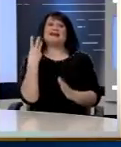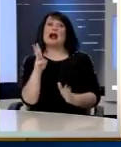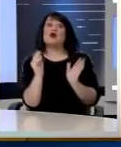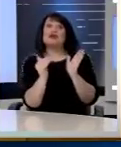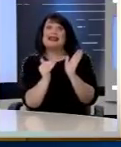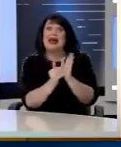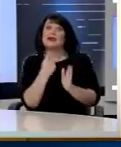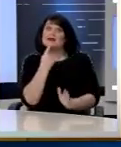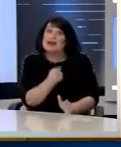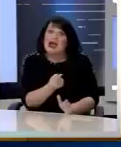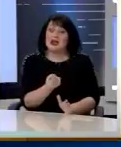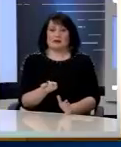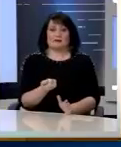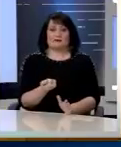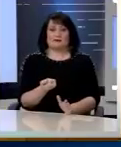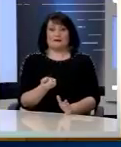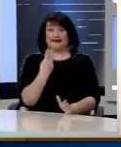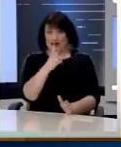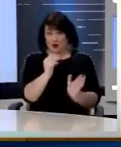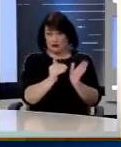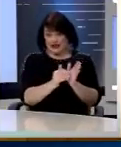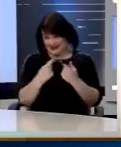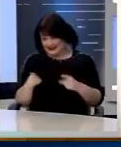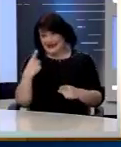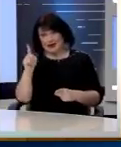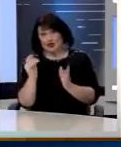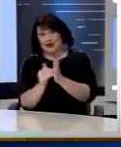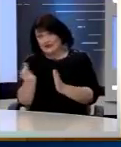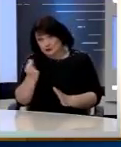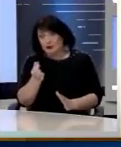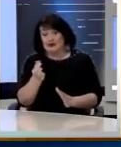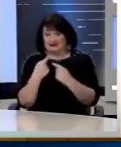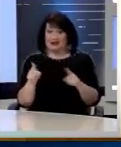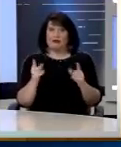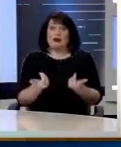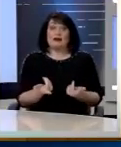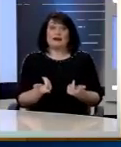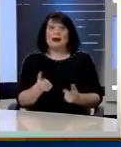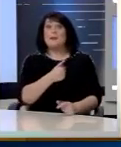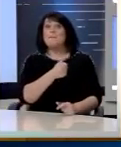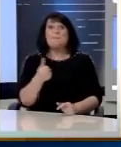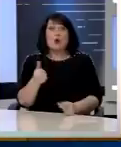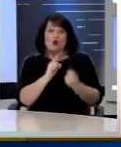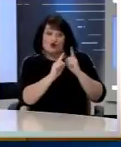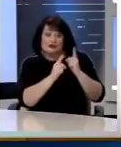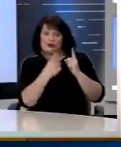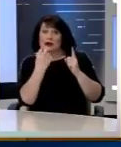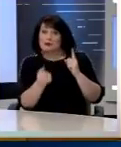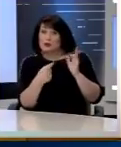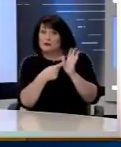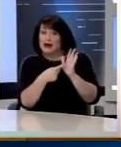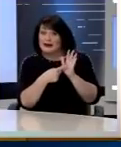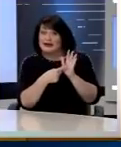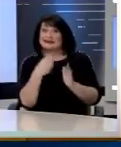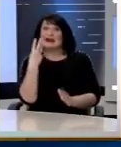400.000 βλήματα. Πού είναι η διαφορά των 300.000 βλήματων με τα 100.000 βλήματα? Η μόνη συμφωνία που υπήρχε